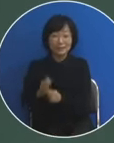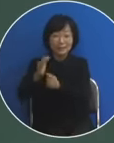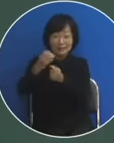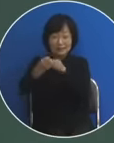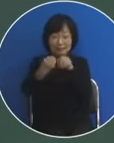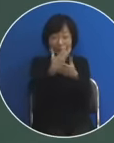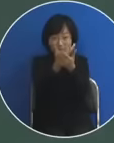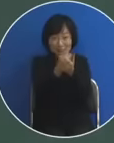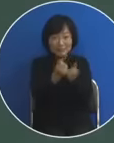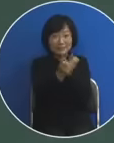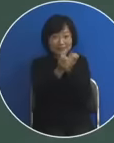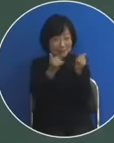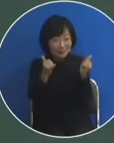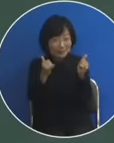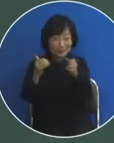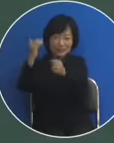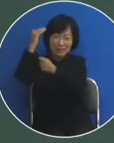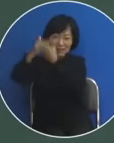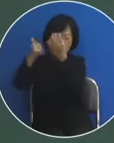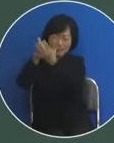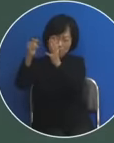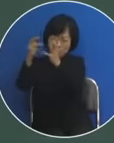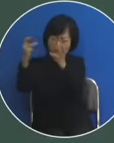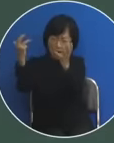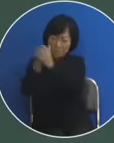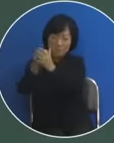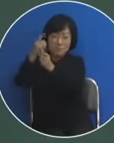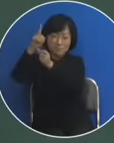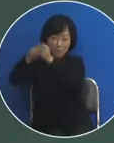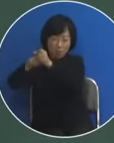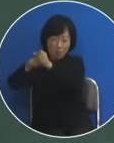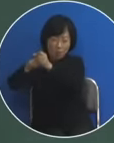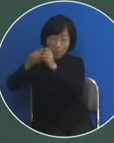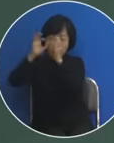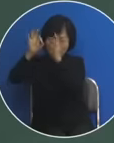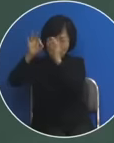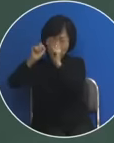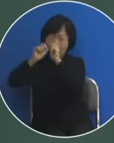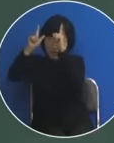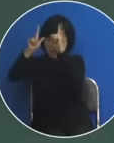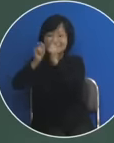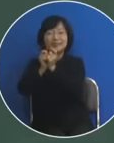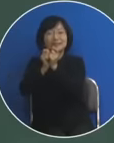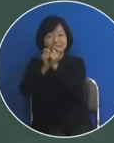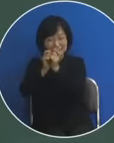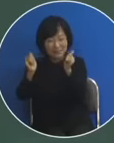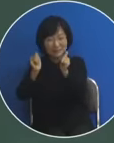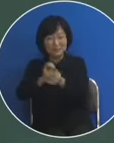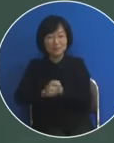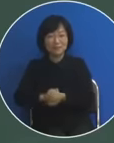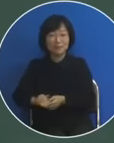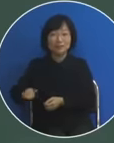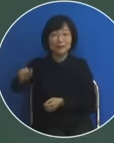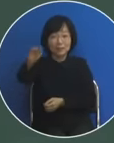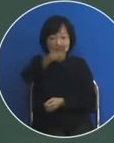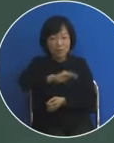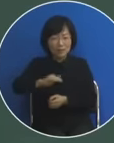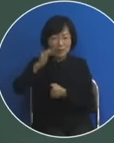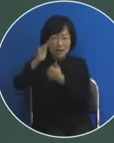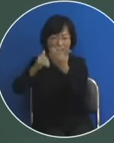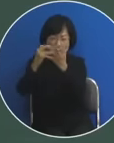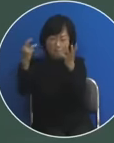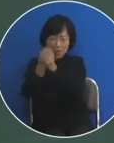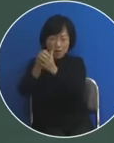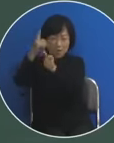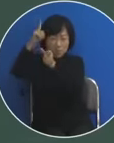본 것입니다. So those who received answers, they saw God's absolute goal. 예, 여러분들은 그 속에 있는 것이 예, 확실하다고 저는 느껴집니다.